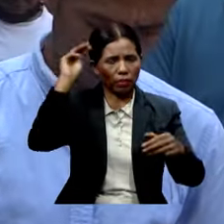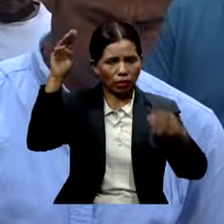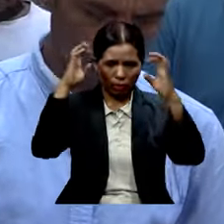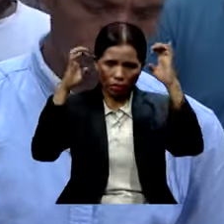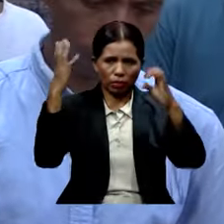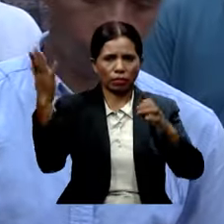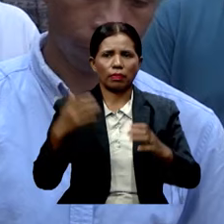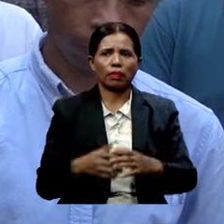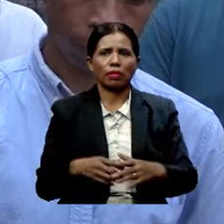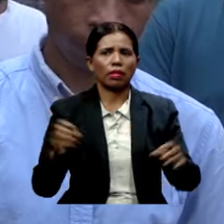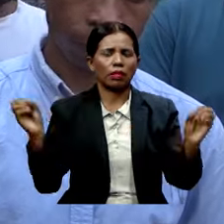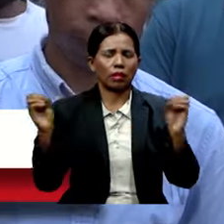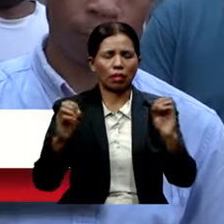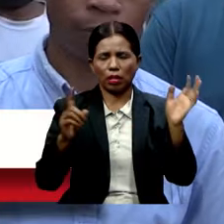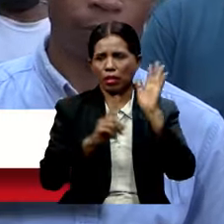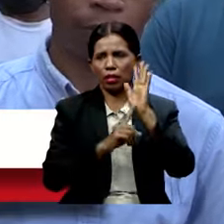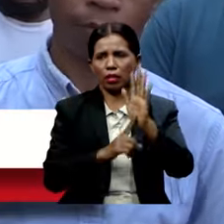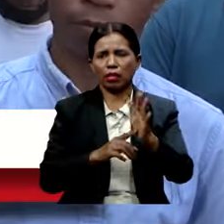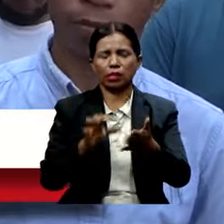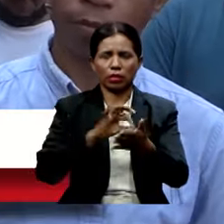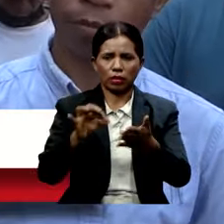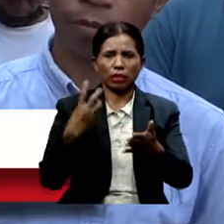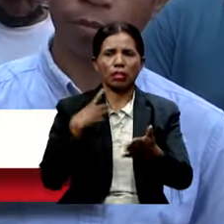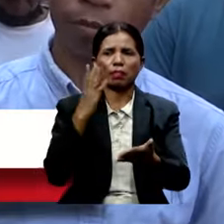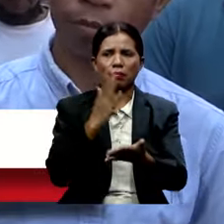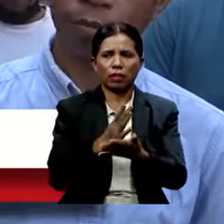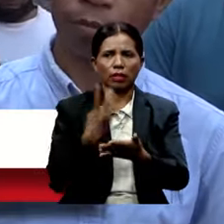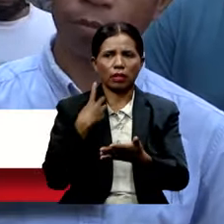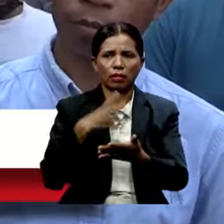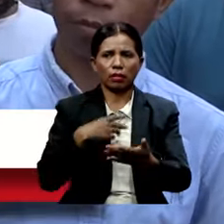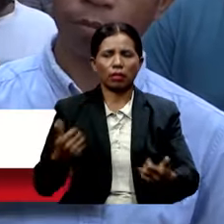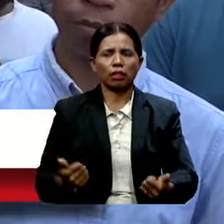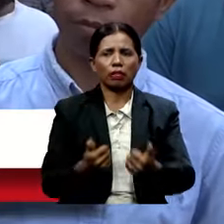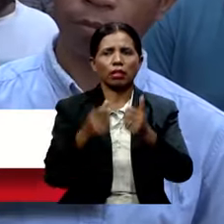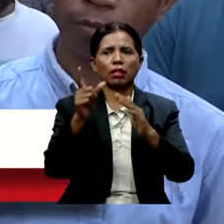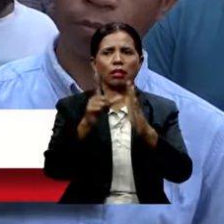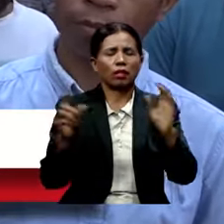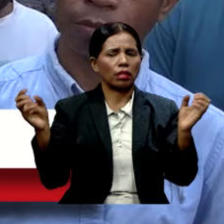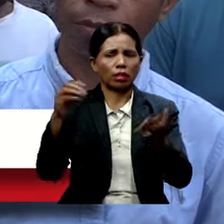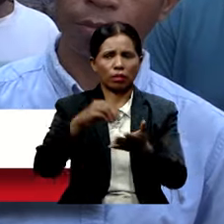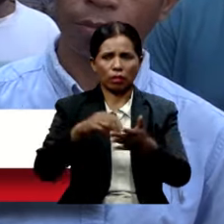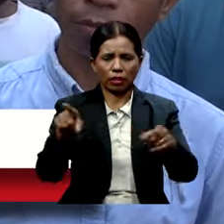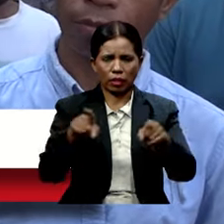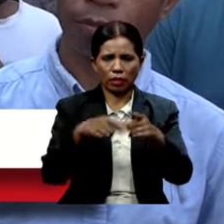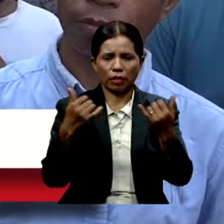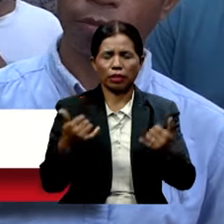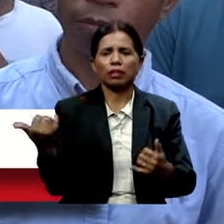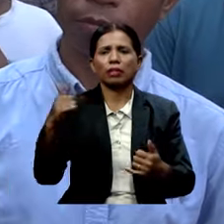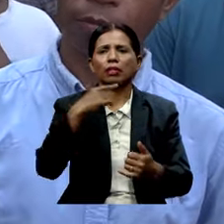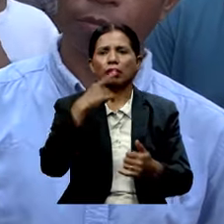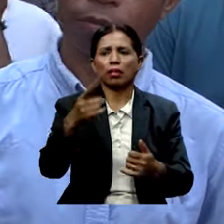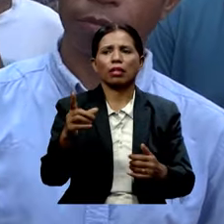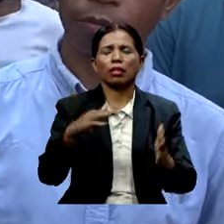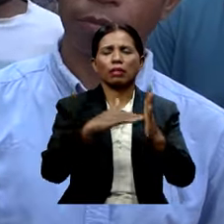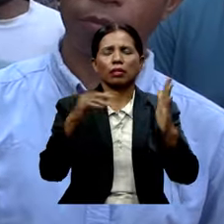ba. Nema kelai logika kontratu tia ame depois hapar tia fail ame kompati fail kontratu ne la la previa sene. Agora o sir yang kata kami kontra lei